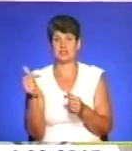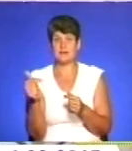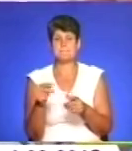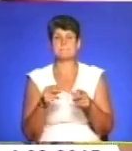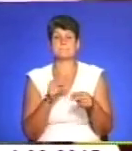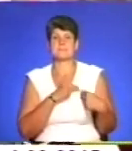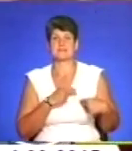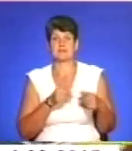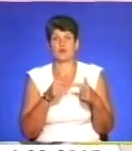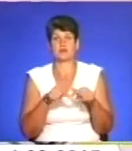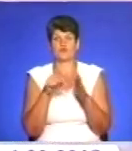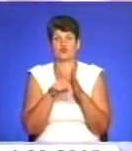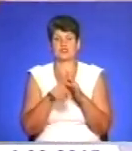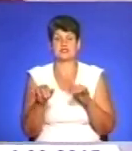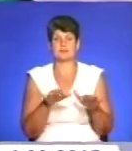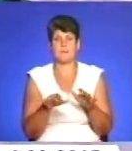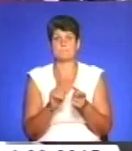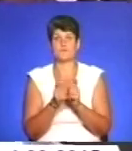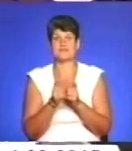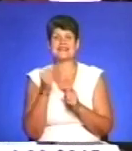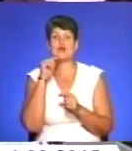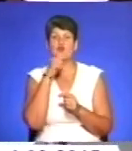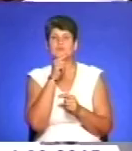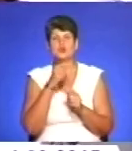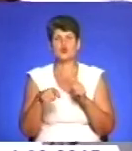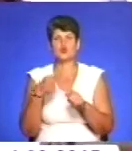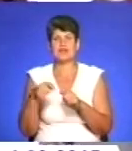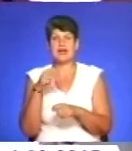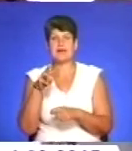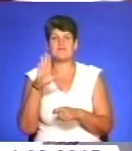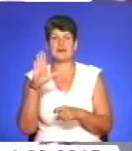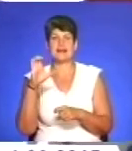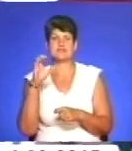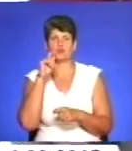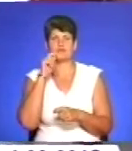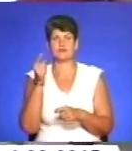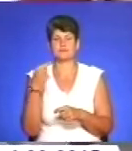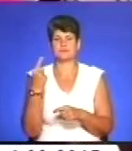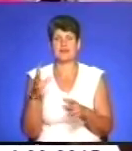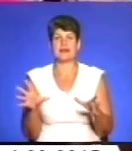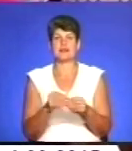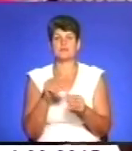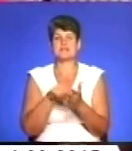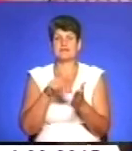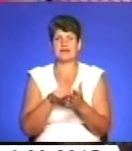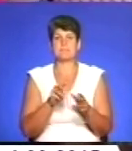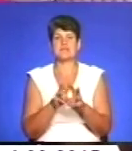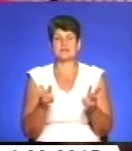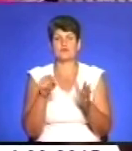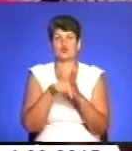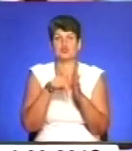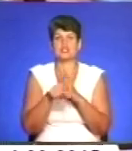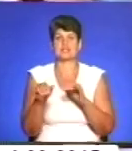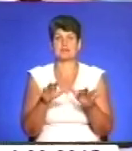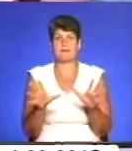працівники органів внутрішніх справ по боротьбі із економічною злочинністю МВС України в області разом з представниками Міністерства внутрішніх